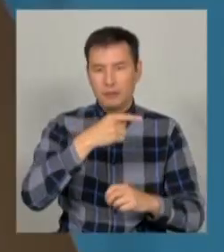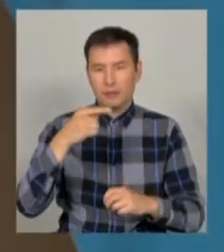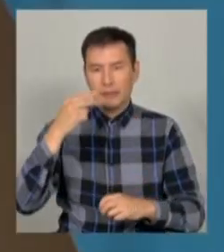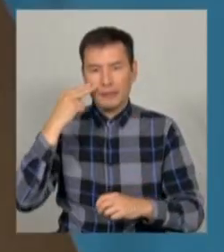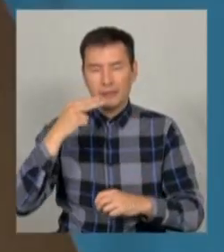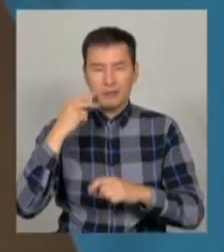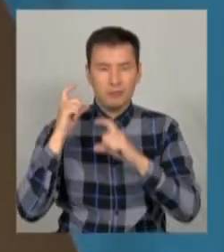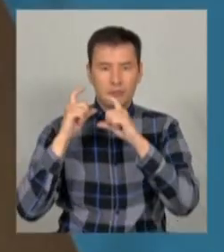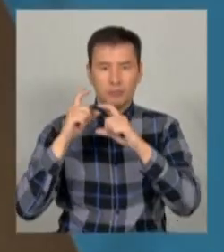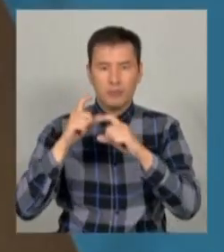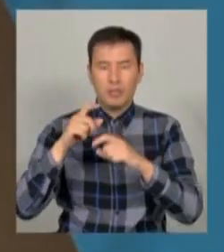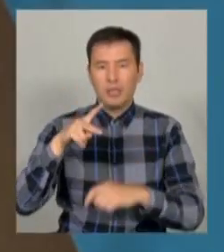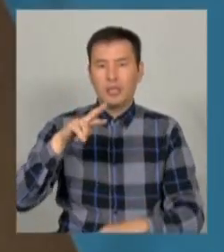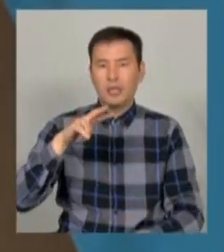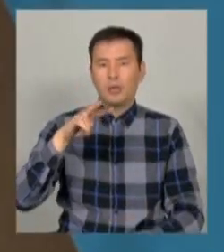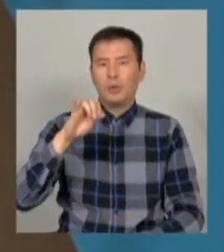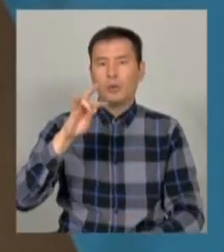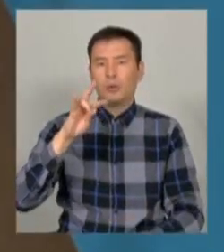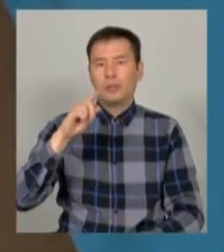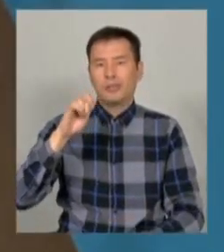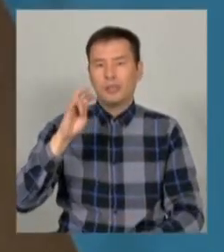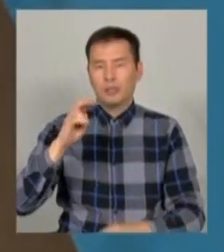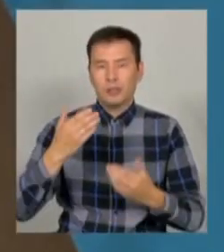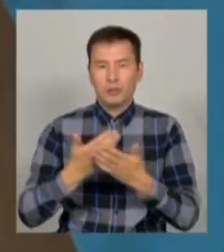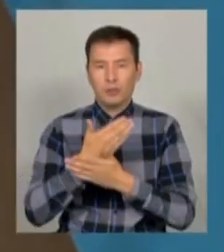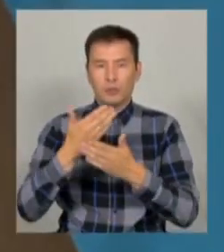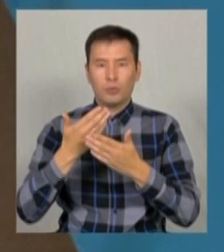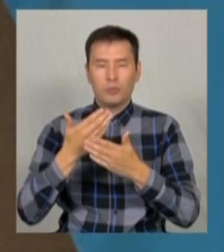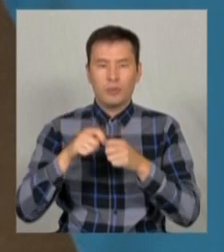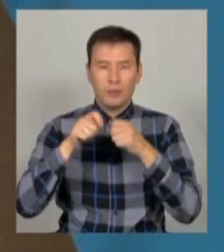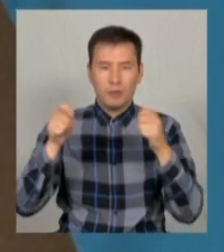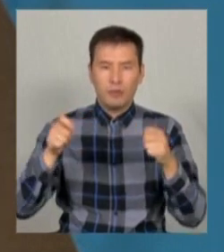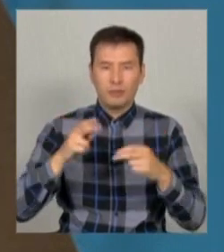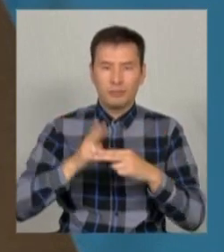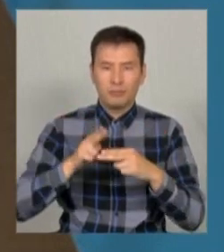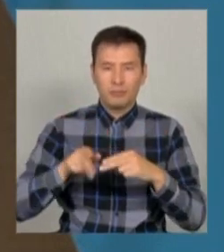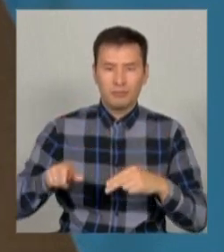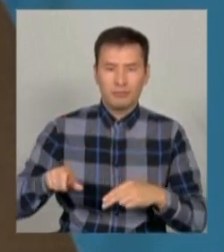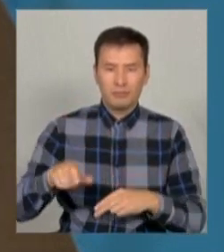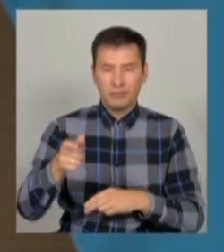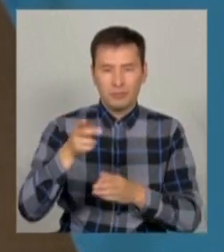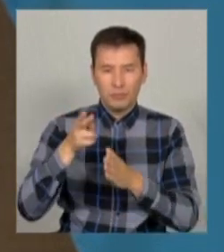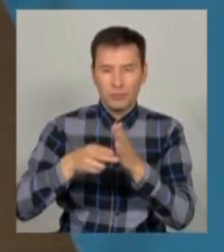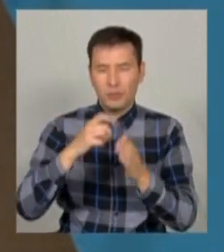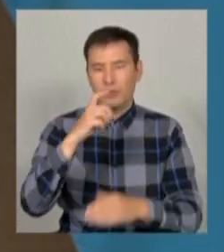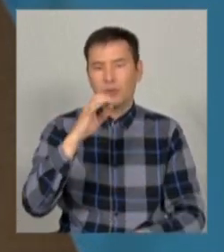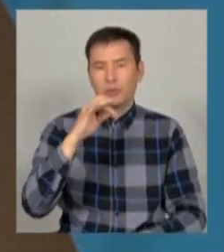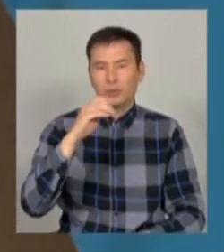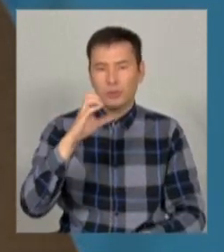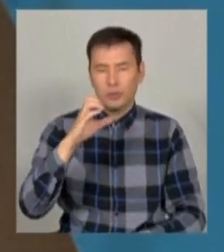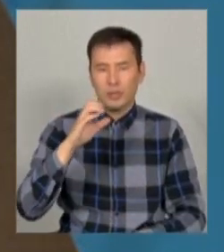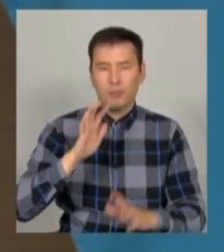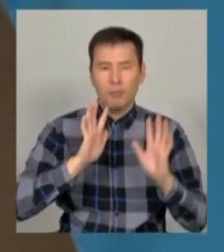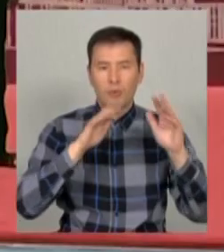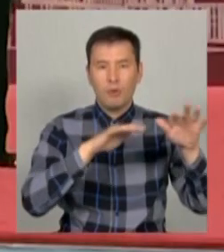центр в порту Ляньюньган, открыли новые железнодорожные маршруты, начал работу сухой порт Харгос «Восточные ворота». На Каспийском